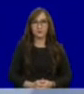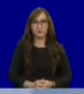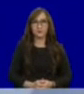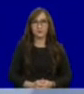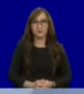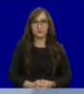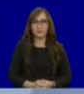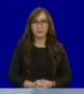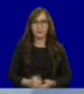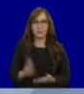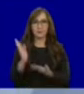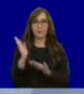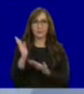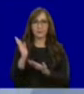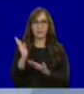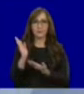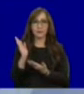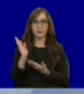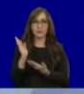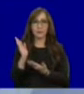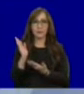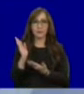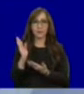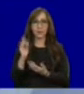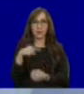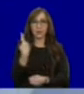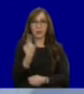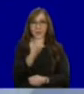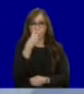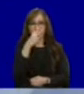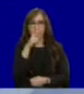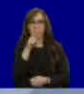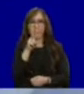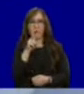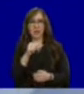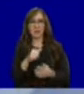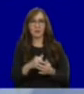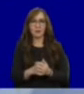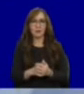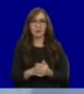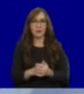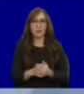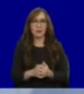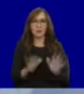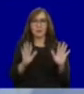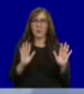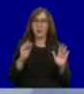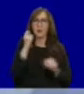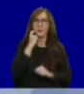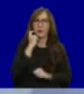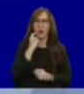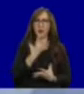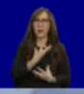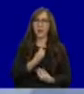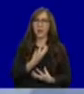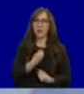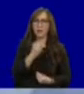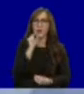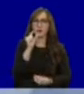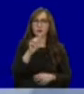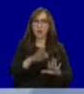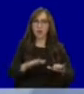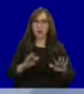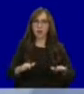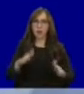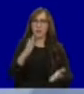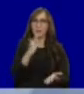Yang kita lihat apa yang terjadi di Indonesia. Kita melihat tren-tren yang sangat mengkhawatirkan. Tren anak-anak yang putus sekolah.